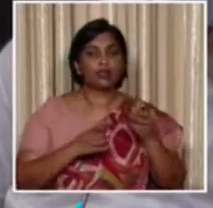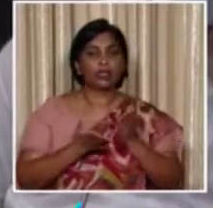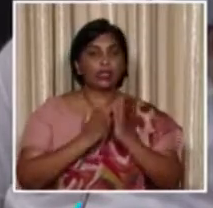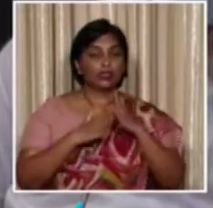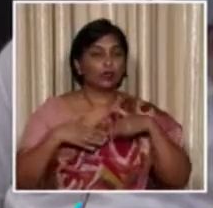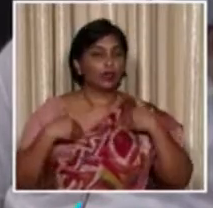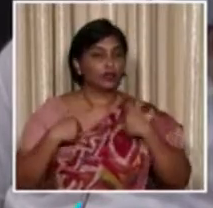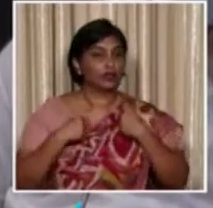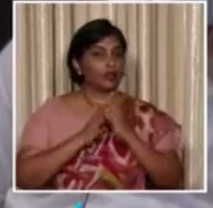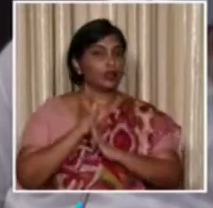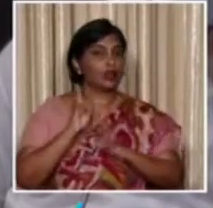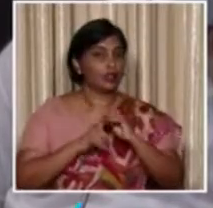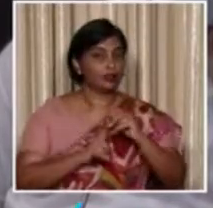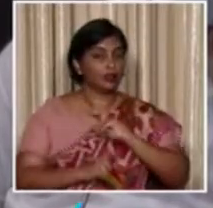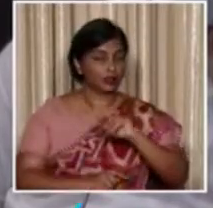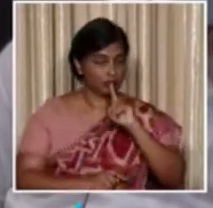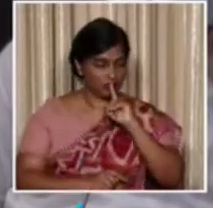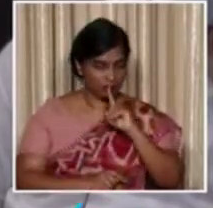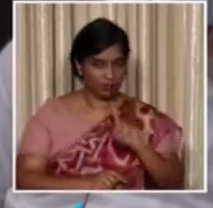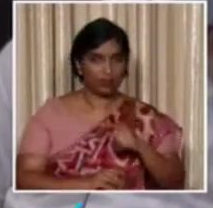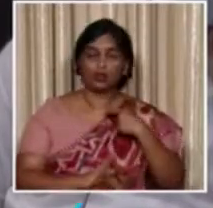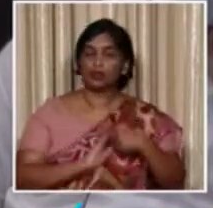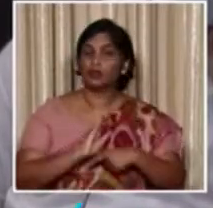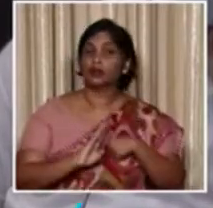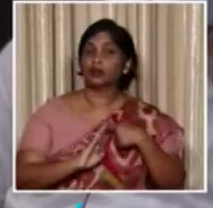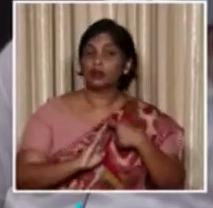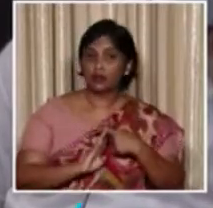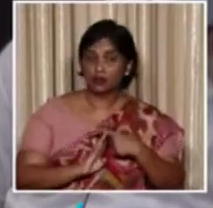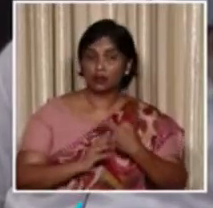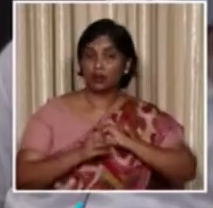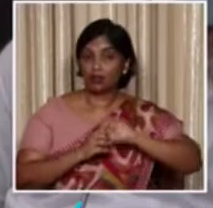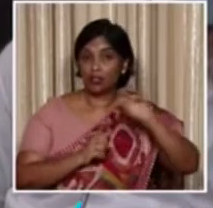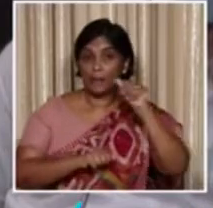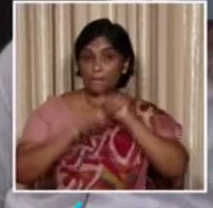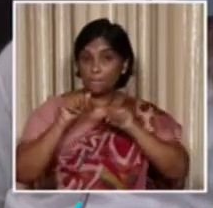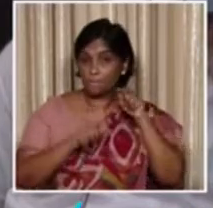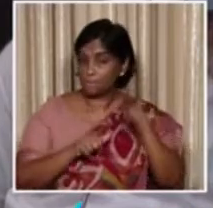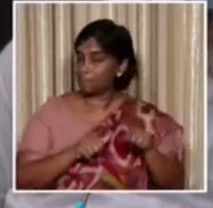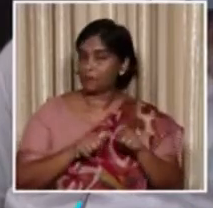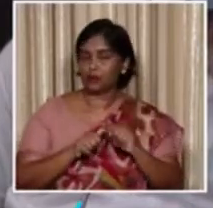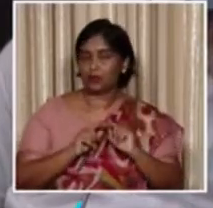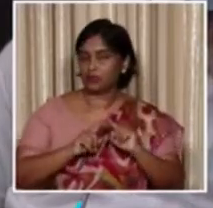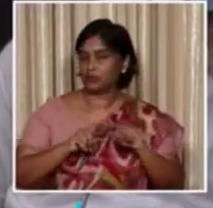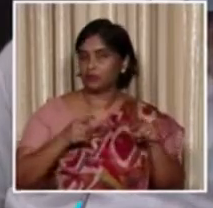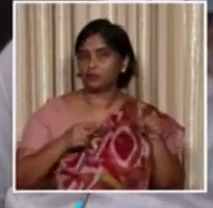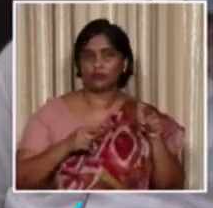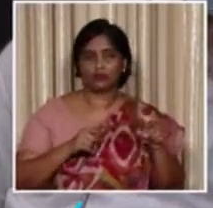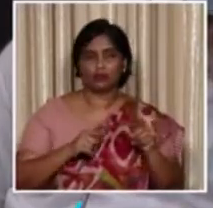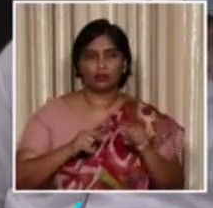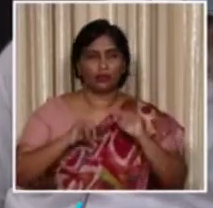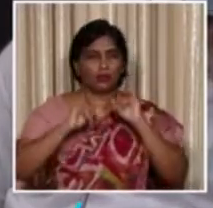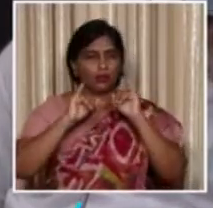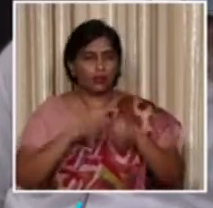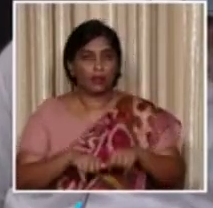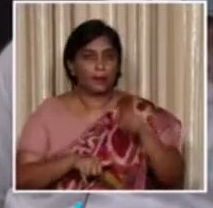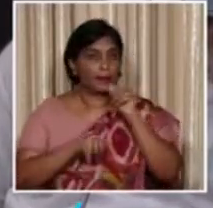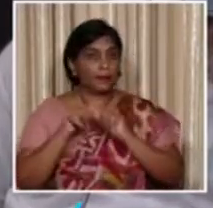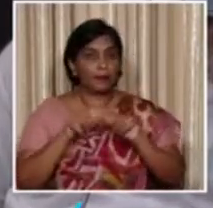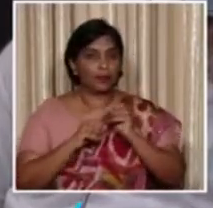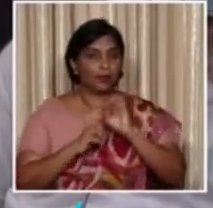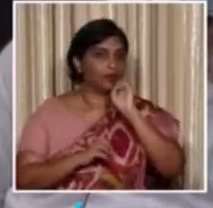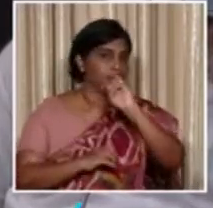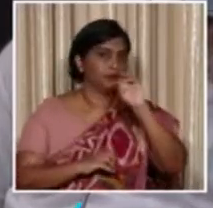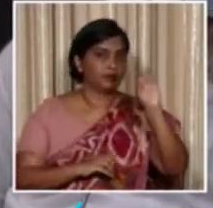සෞඛ්‍ය අමාත්‍යවරයා නියෝගයක් කළා ශ්‍රී ලංකාවට යවන බෙහෙත් මොනම ආකාරයකින්වත් තත්ත්වෙන් බාල බෙහෙත්